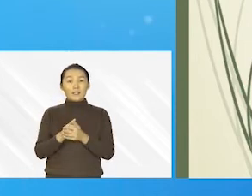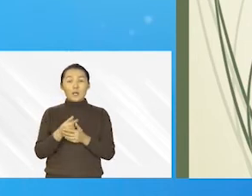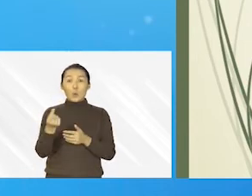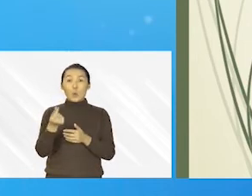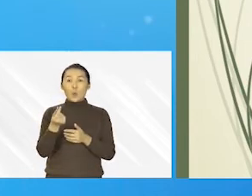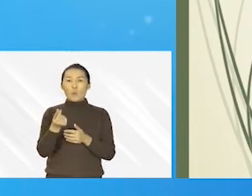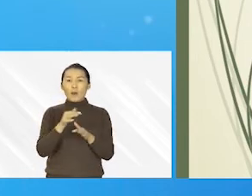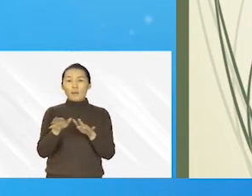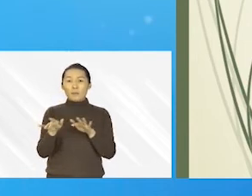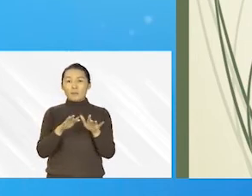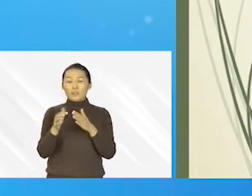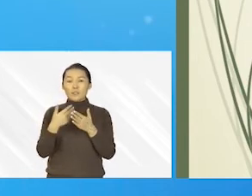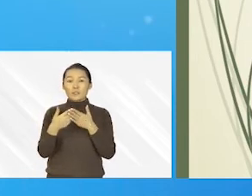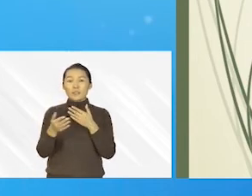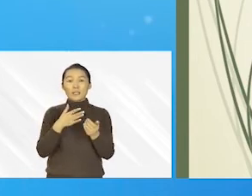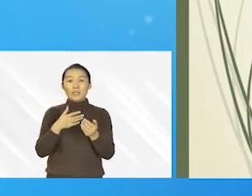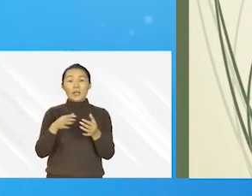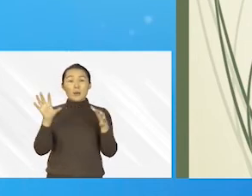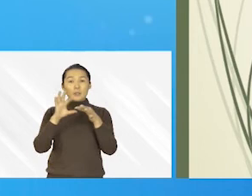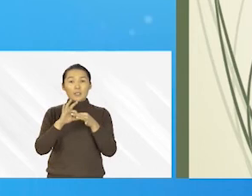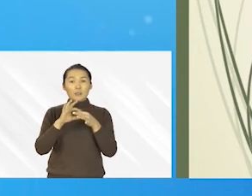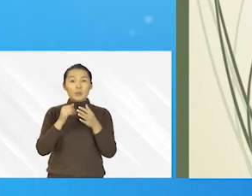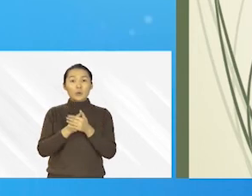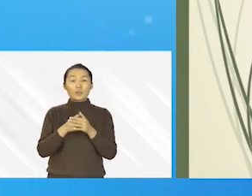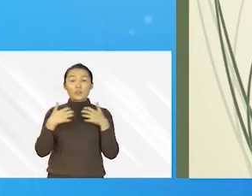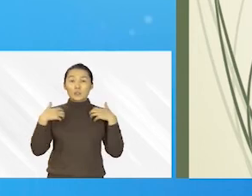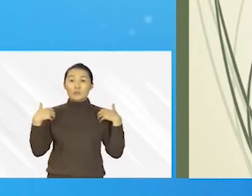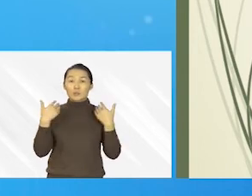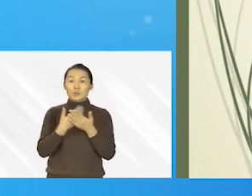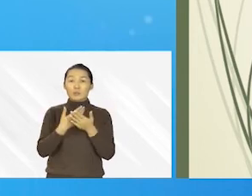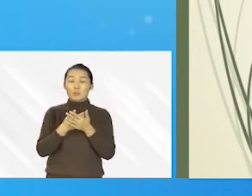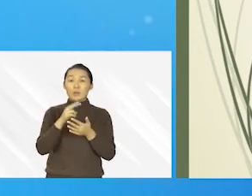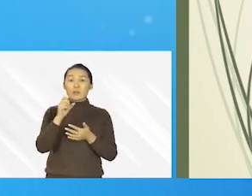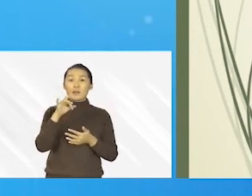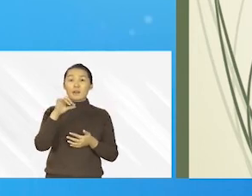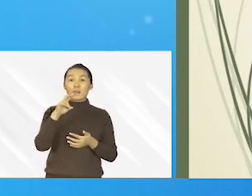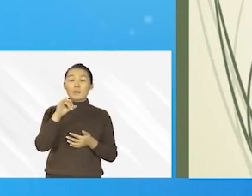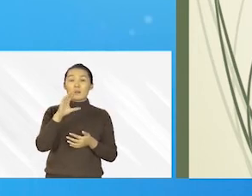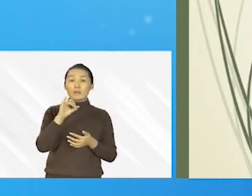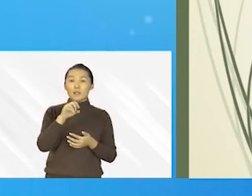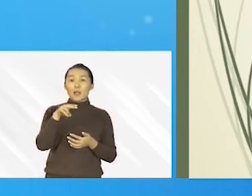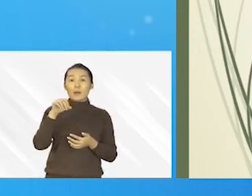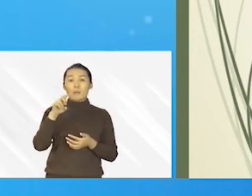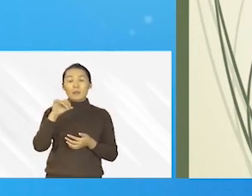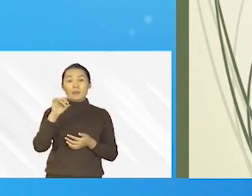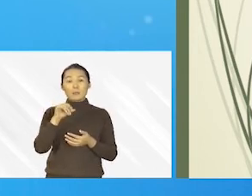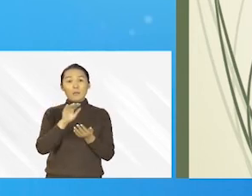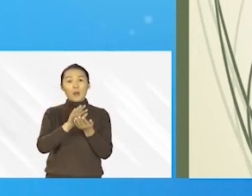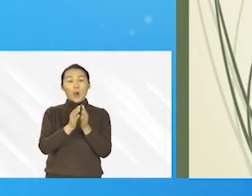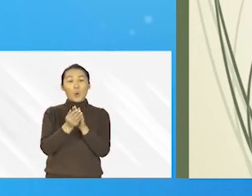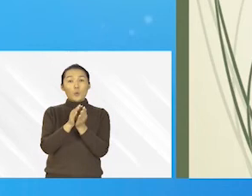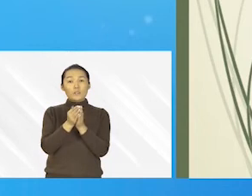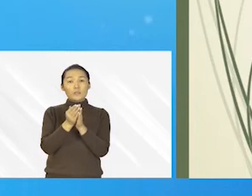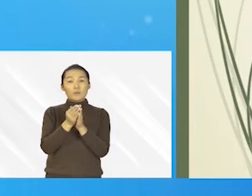малоподвижных или прикрепленных животных, например, коралловых полипов, устриц, мидий или